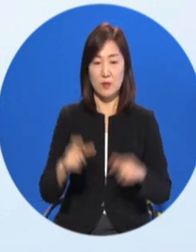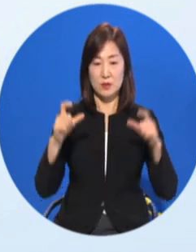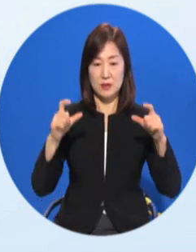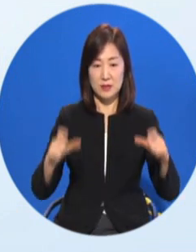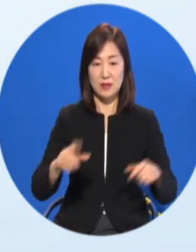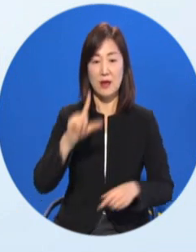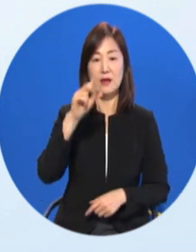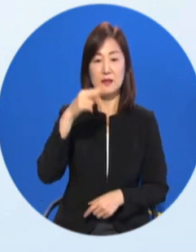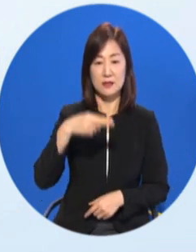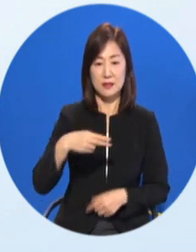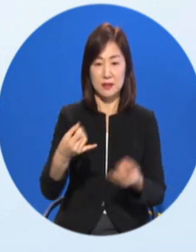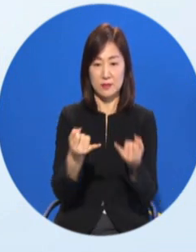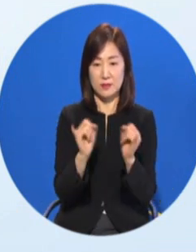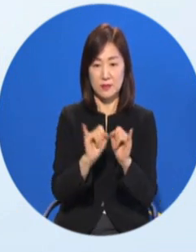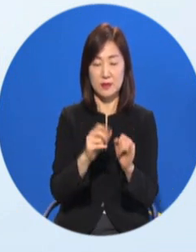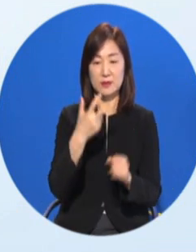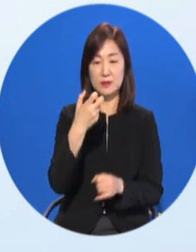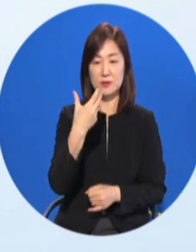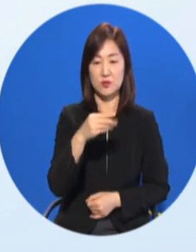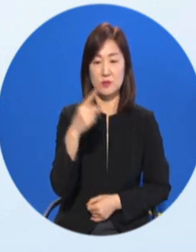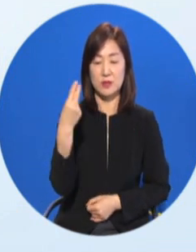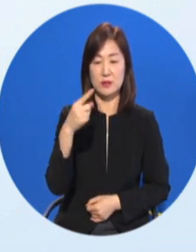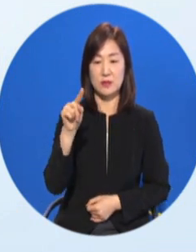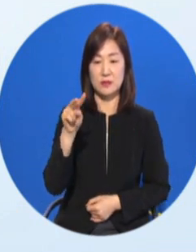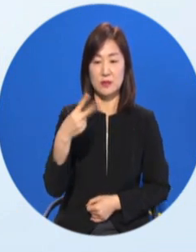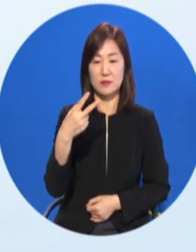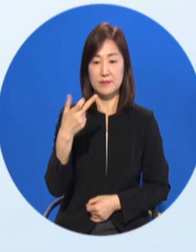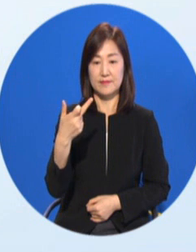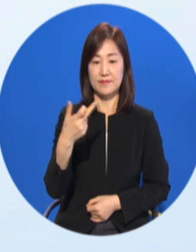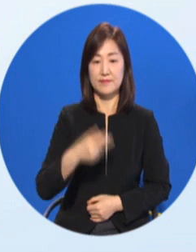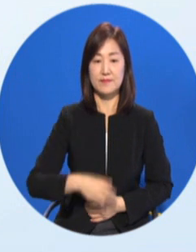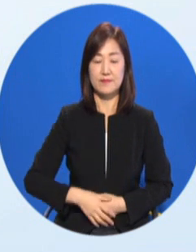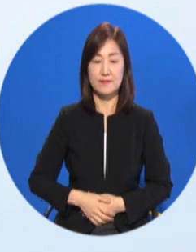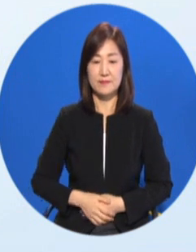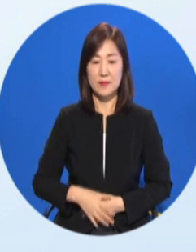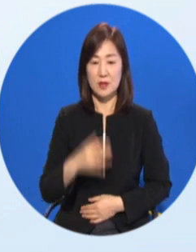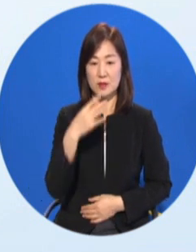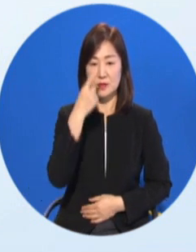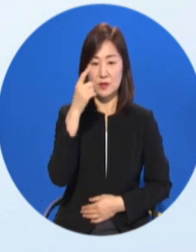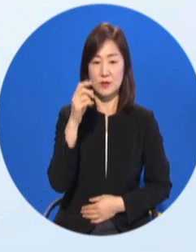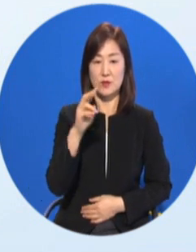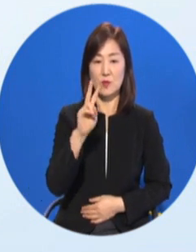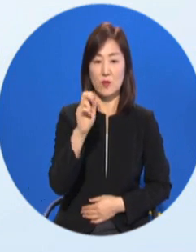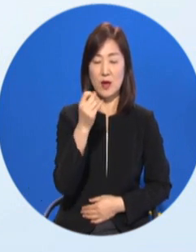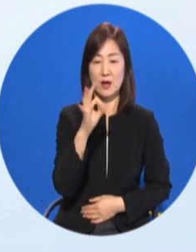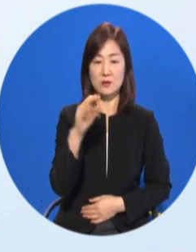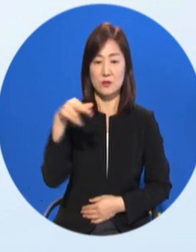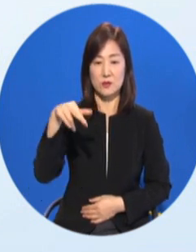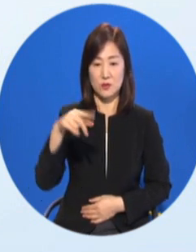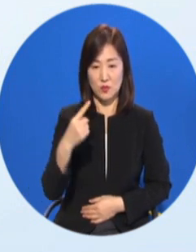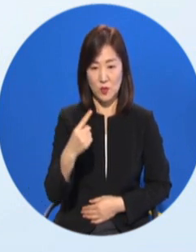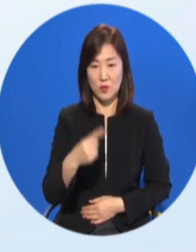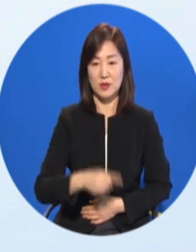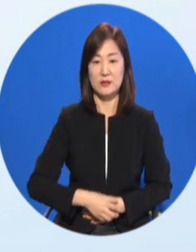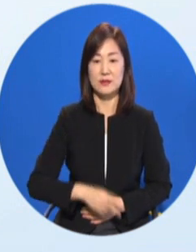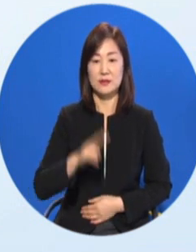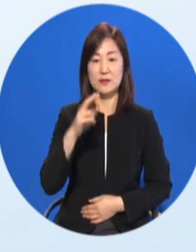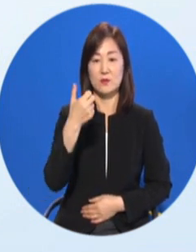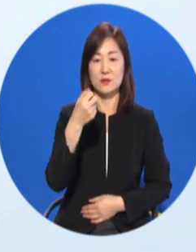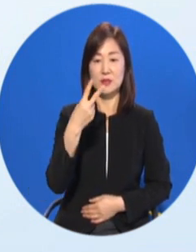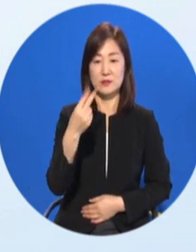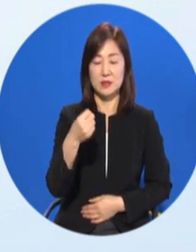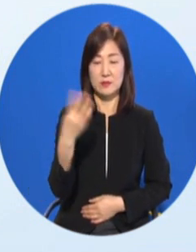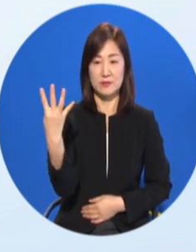동 lg 소 사택 부녀회 1동 79만 1210 7원 순천시 왕조 2동 2시 보통 연동